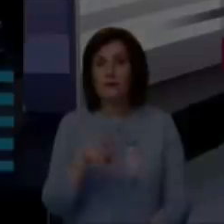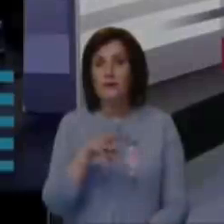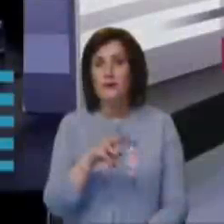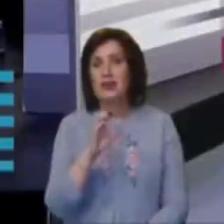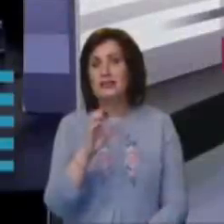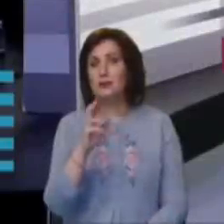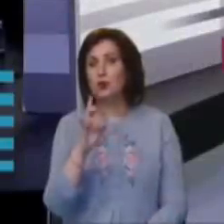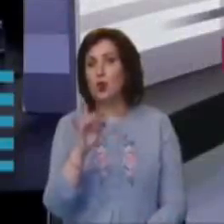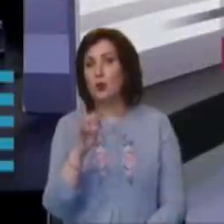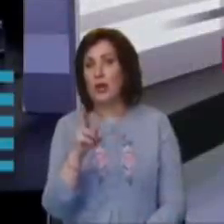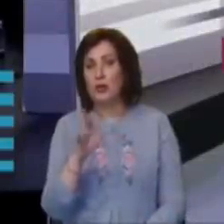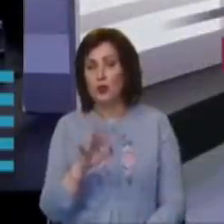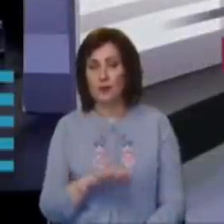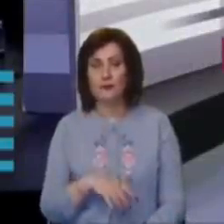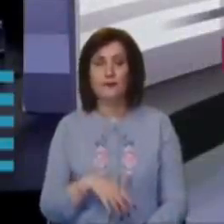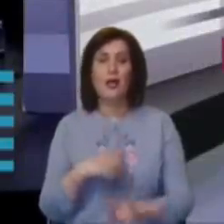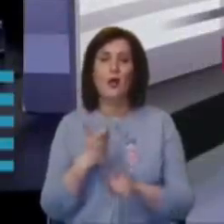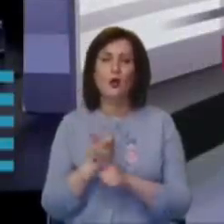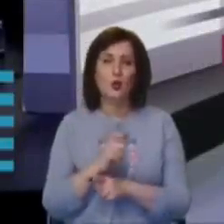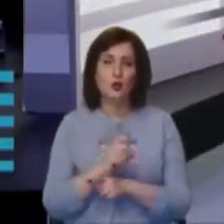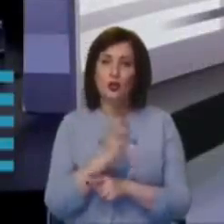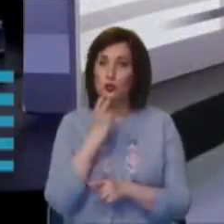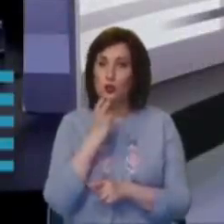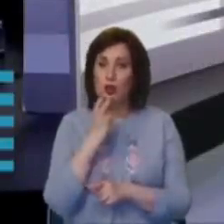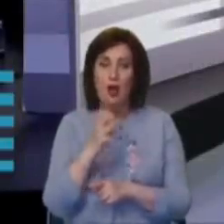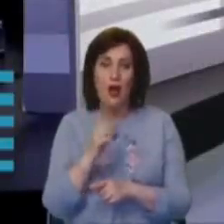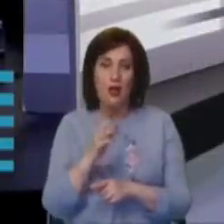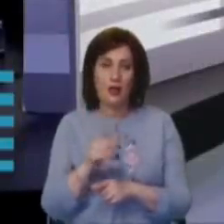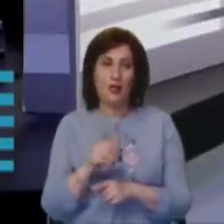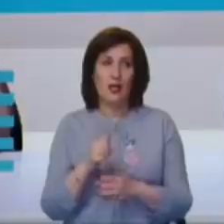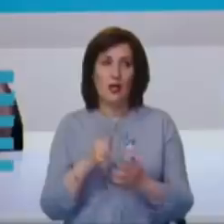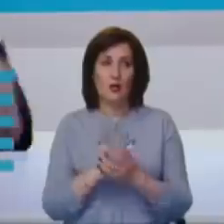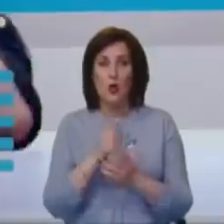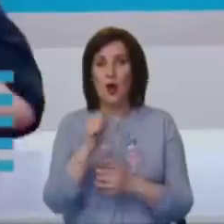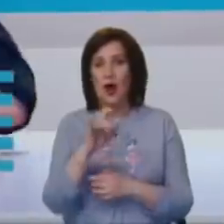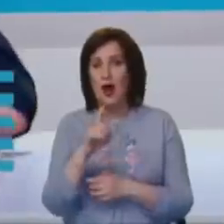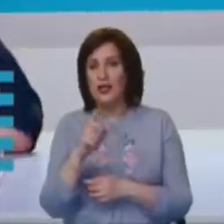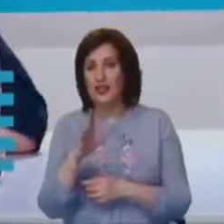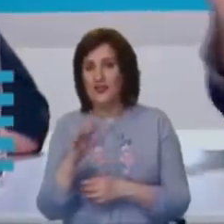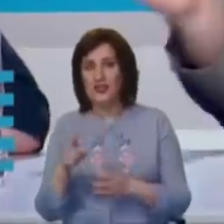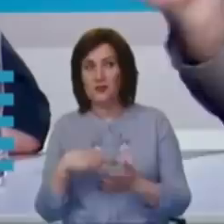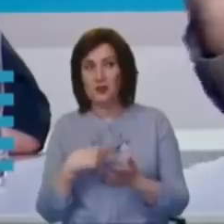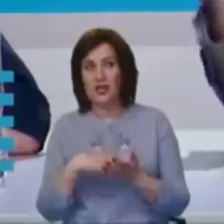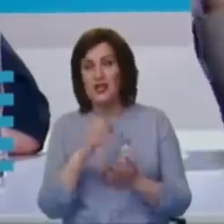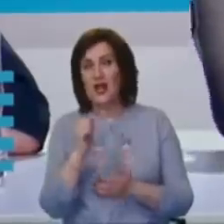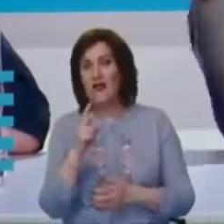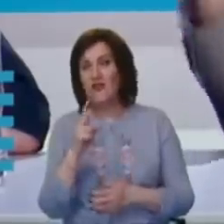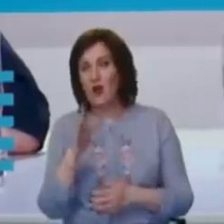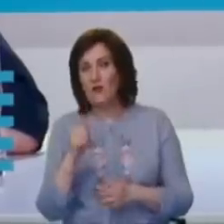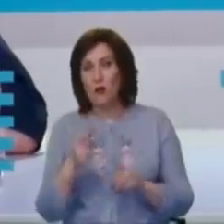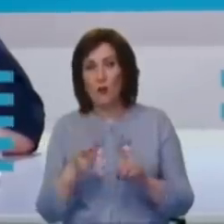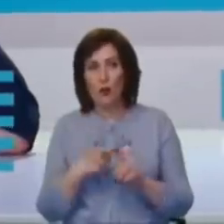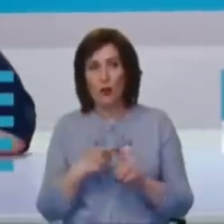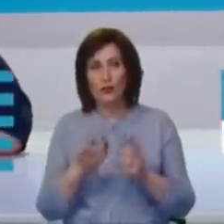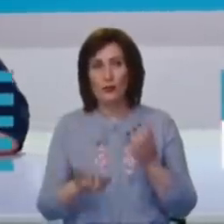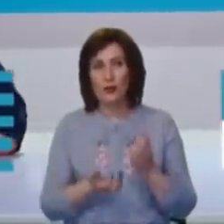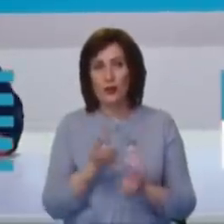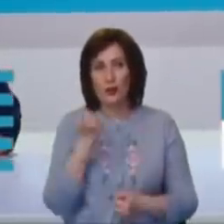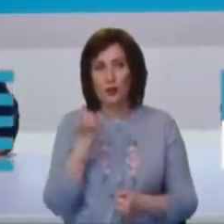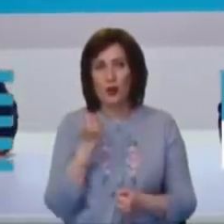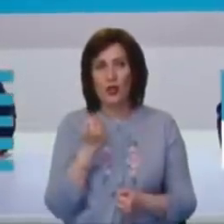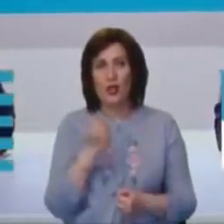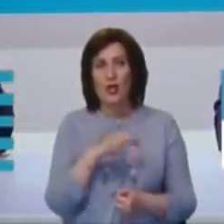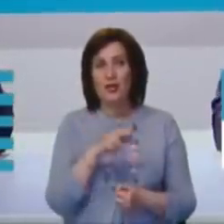Скубенко. Це дуже-дуже смішно, але до Володимира Ар'єва і з питанням Авакова, по-перше, підтримую